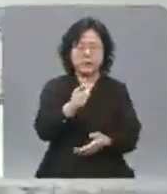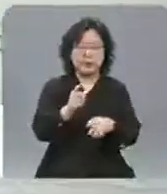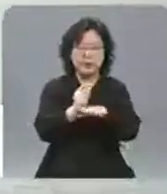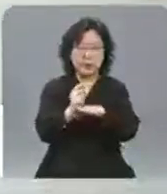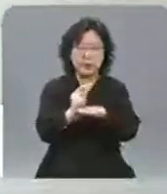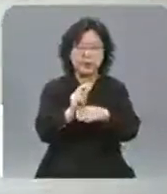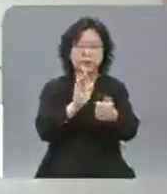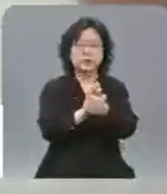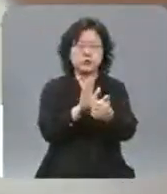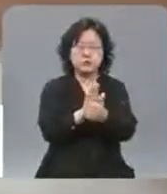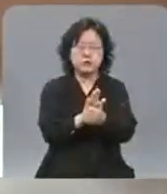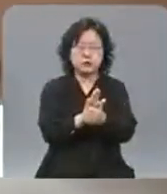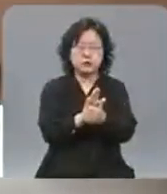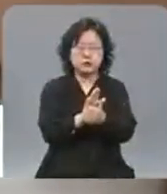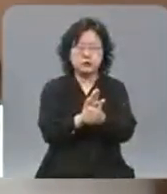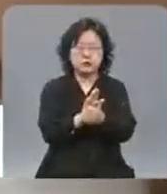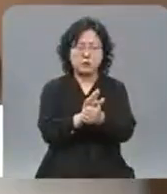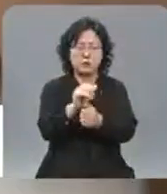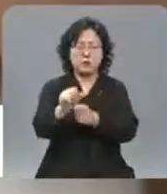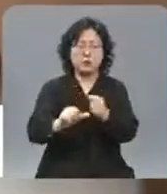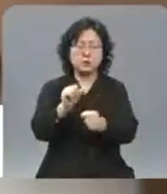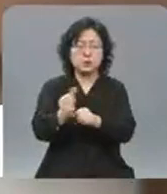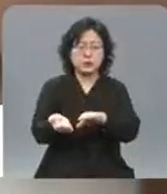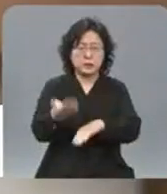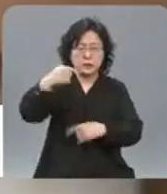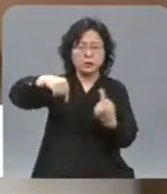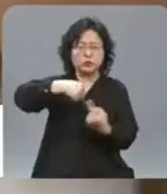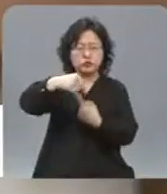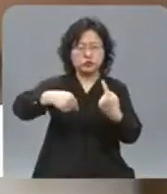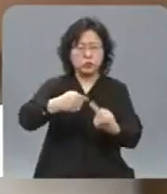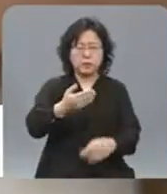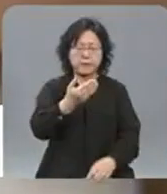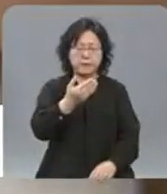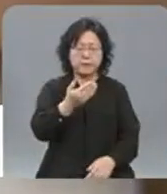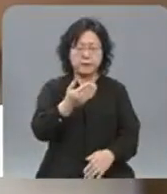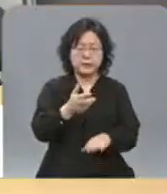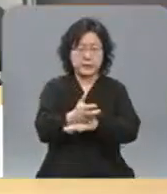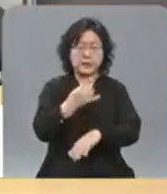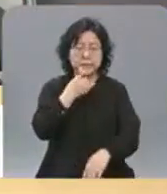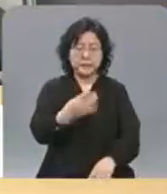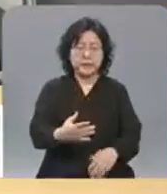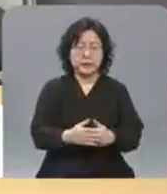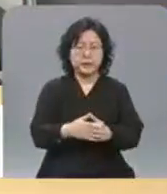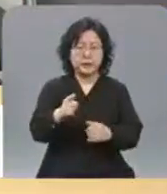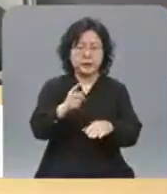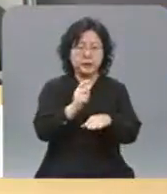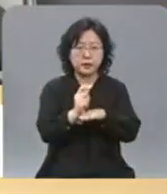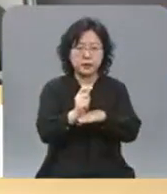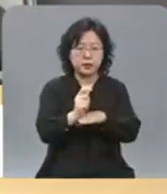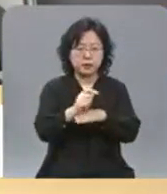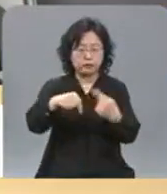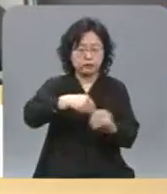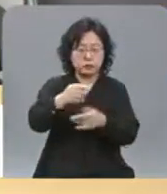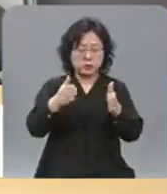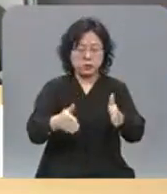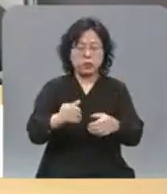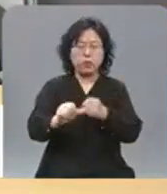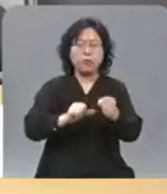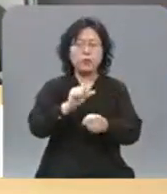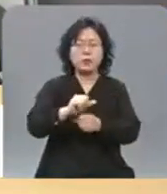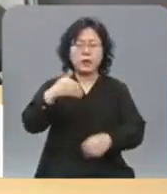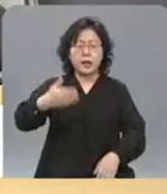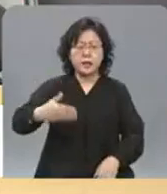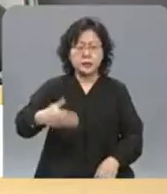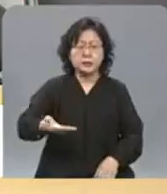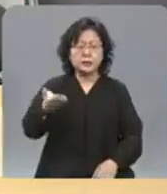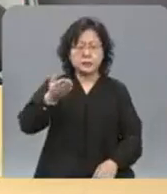교체할 때 지원하는 보조금 지급 대상은 5년 이상 운행한 차량입니다. 그런데 이 택시는 운행 기간이 5년이 안 된